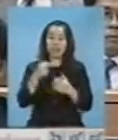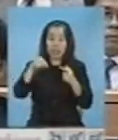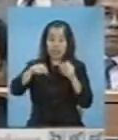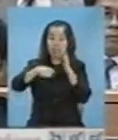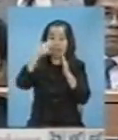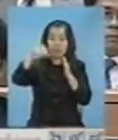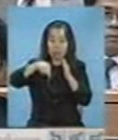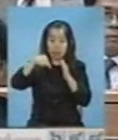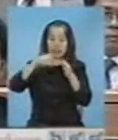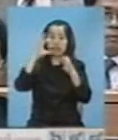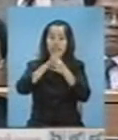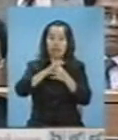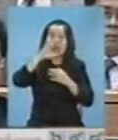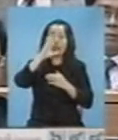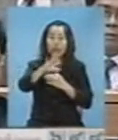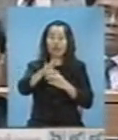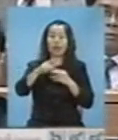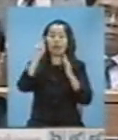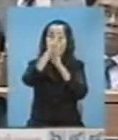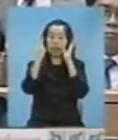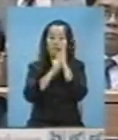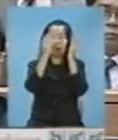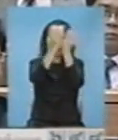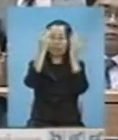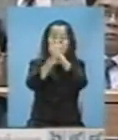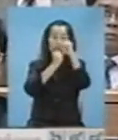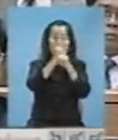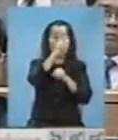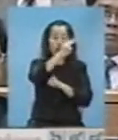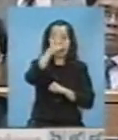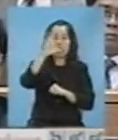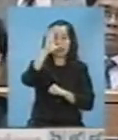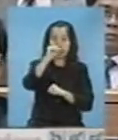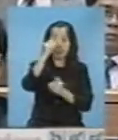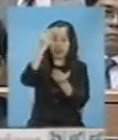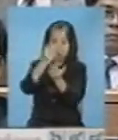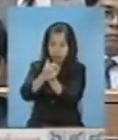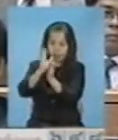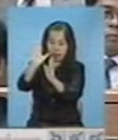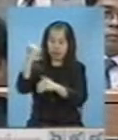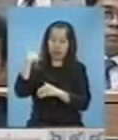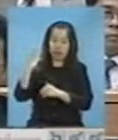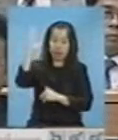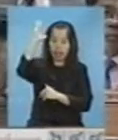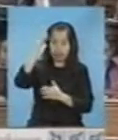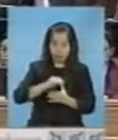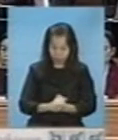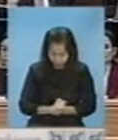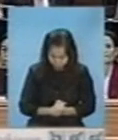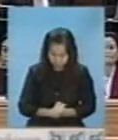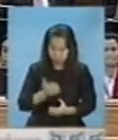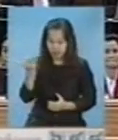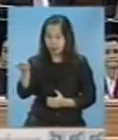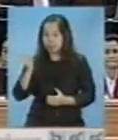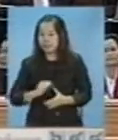คือปรากฏการณ์ที่เกิดขึ้นจากรัฐธรรมนูญ2540 ท่านจุรินทร์ฮะมีผู้ประท้วงครับเชิญท่าน